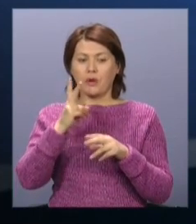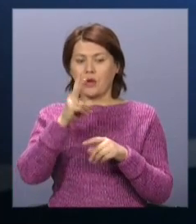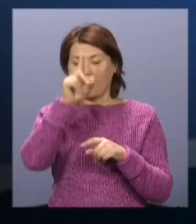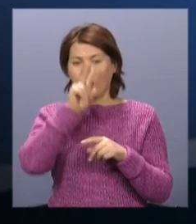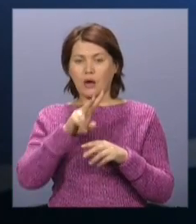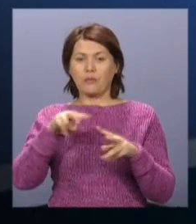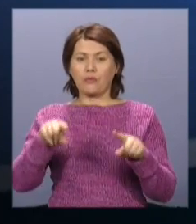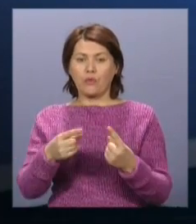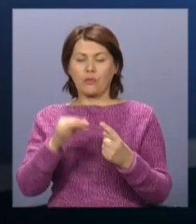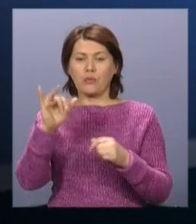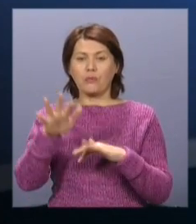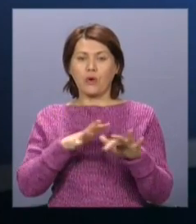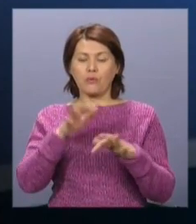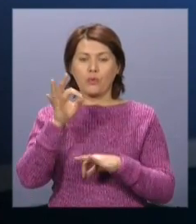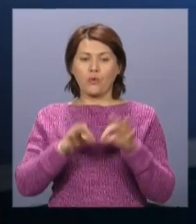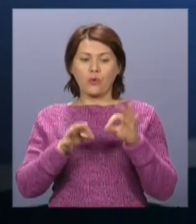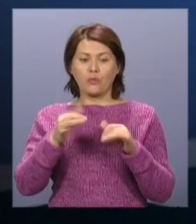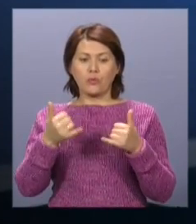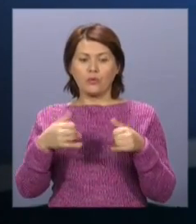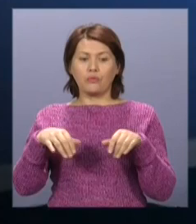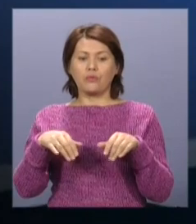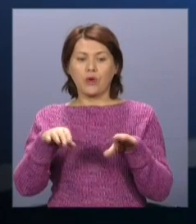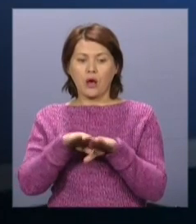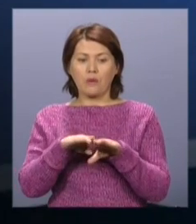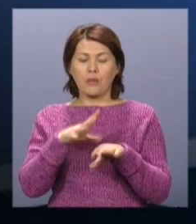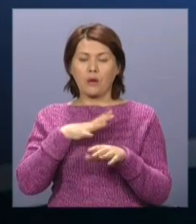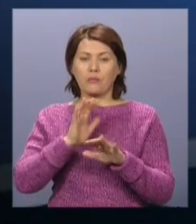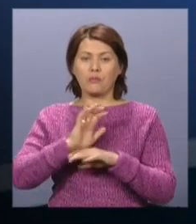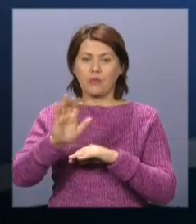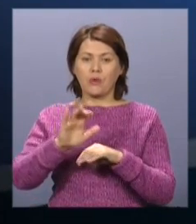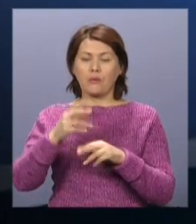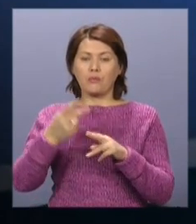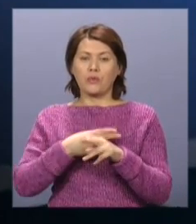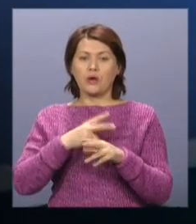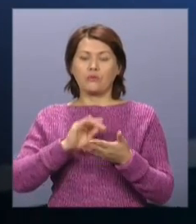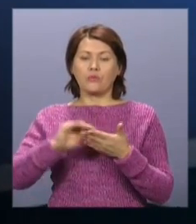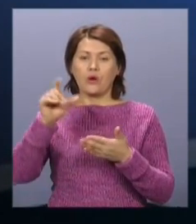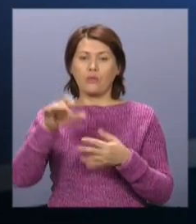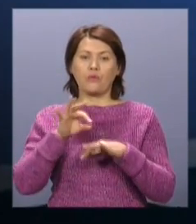алынған болатын. Бұл іс бойынша сот тыңдауы жабық тәртіпте баспасөз өкілдерінсіз өткен.